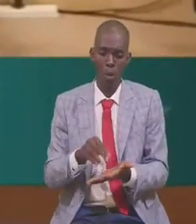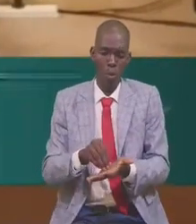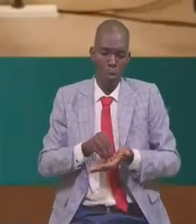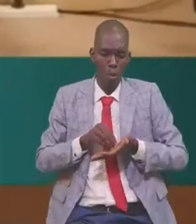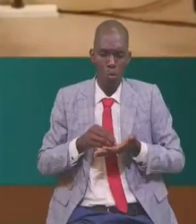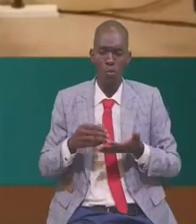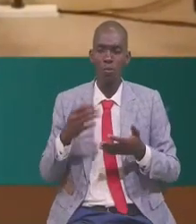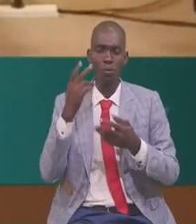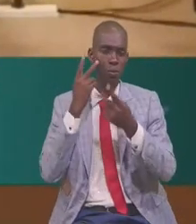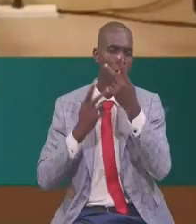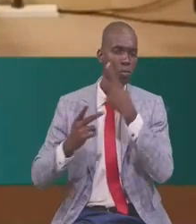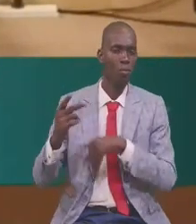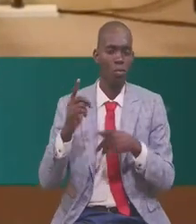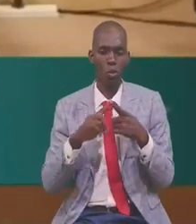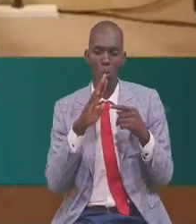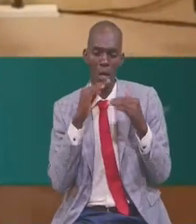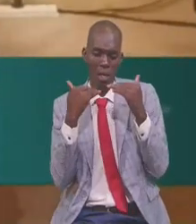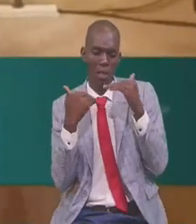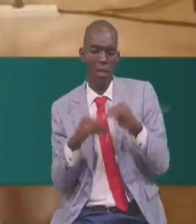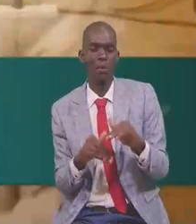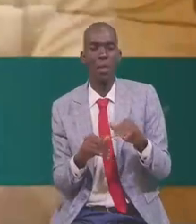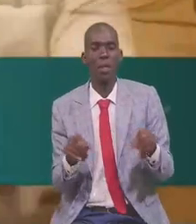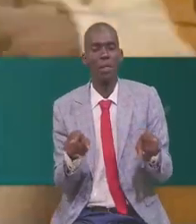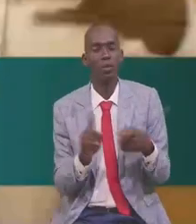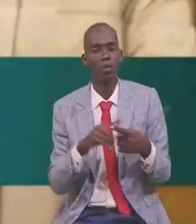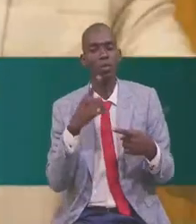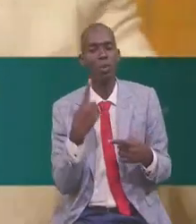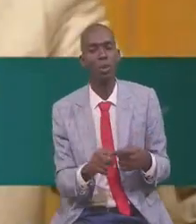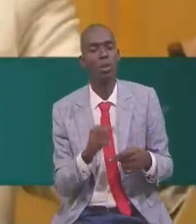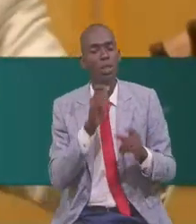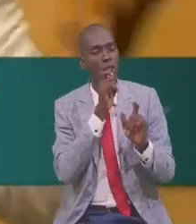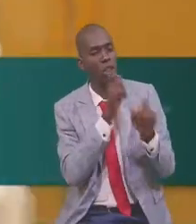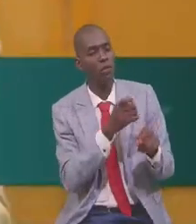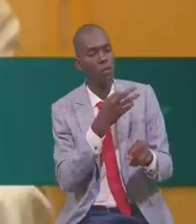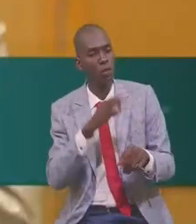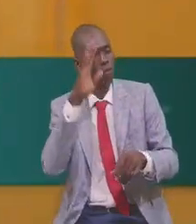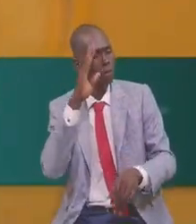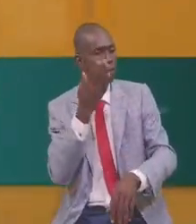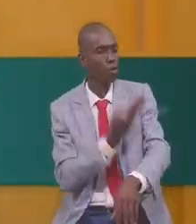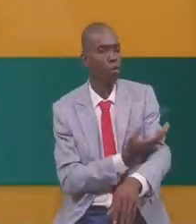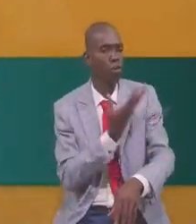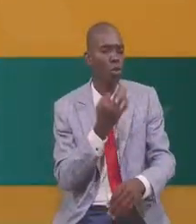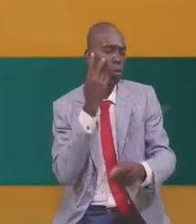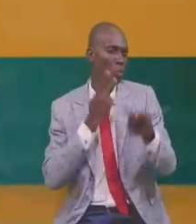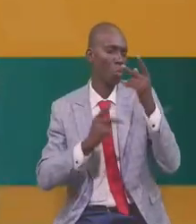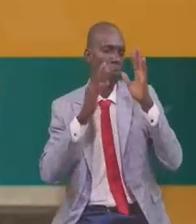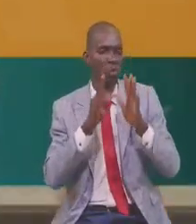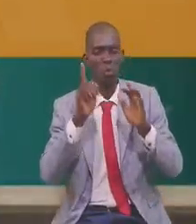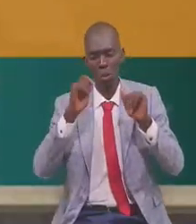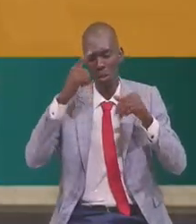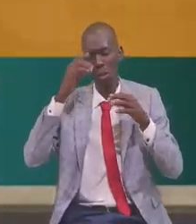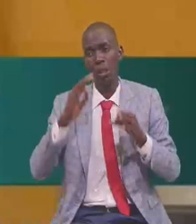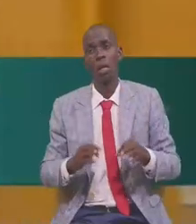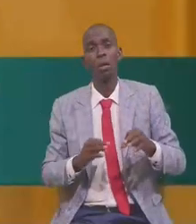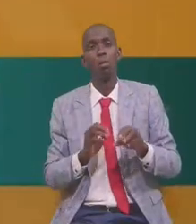vision et au don des fils des prophètes. Tu peux décider et tu peux aussi dire d'accord. C'est comme